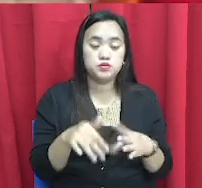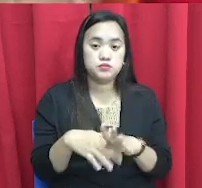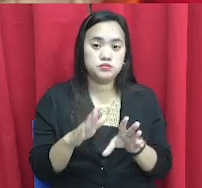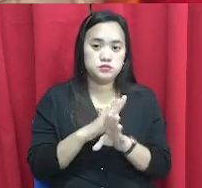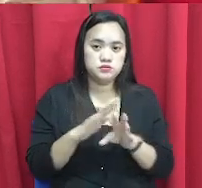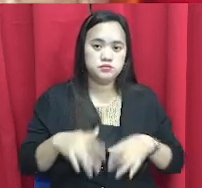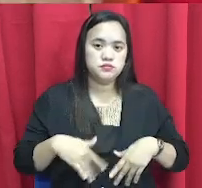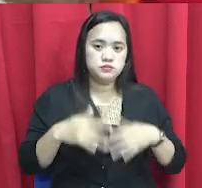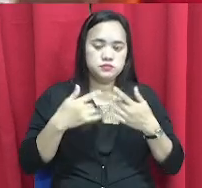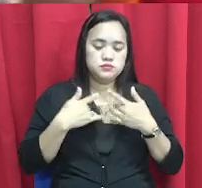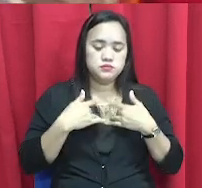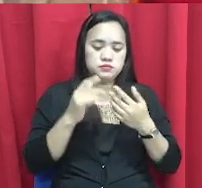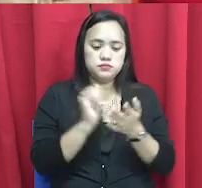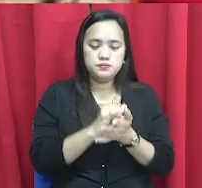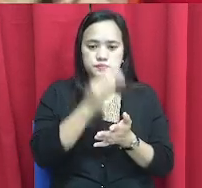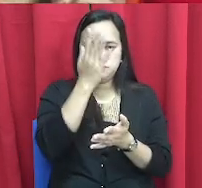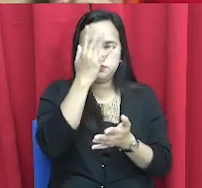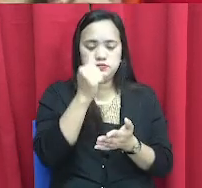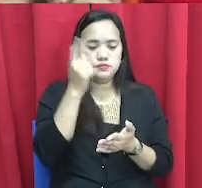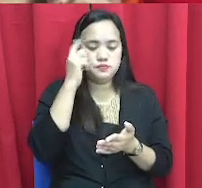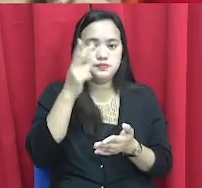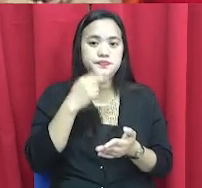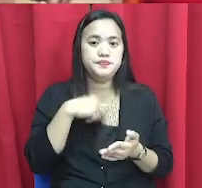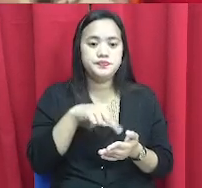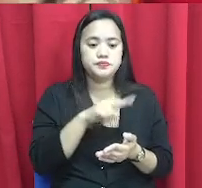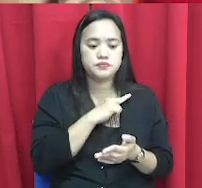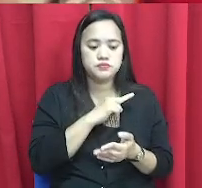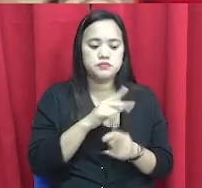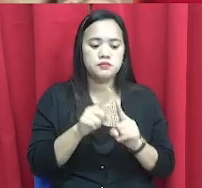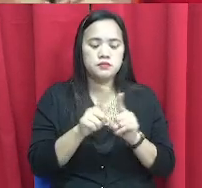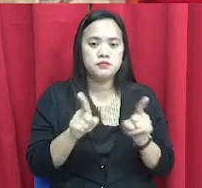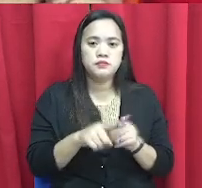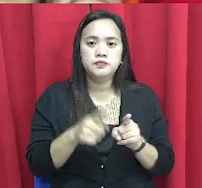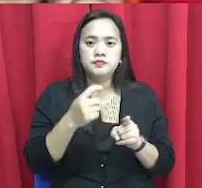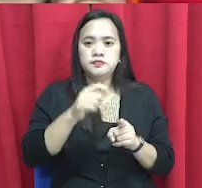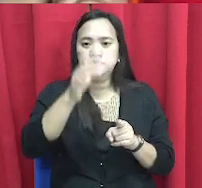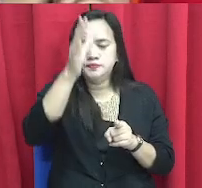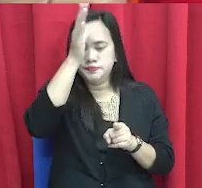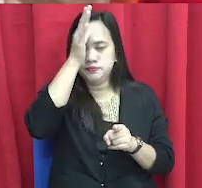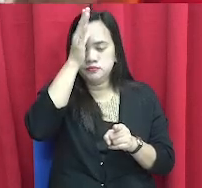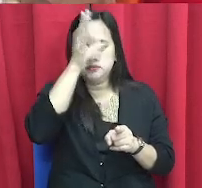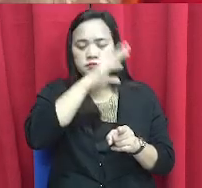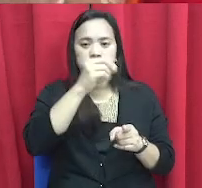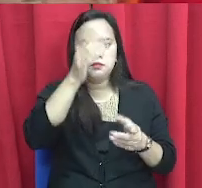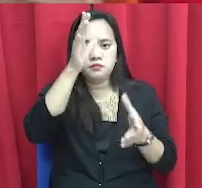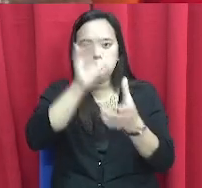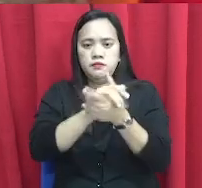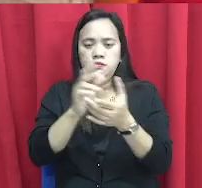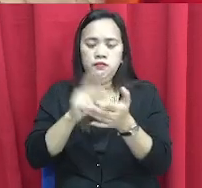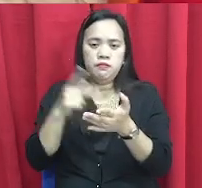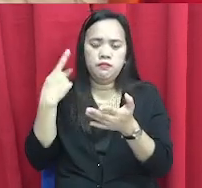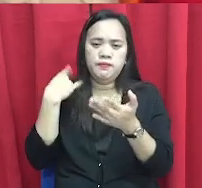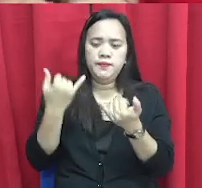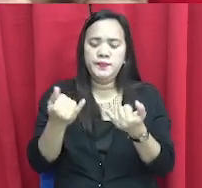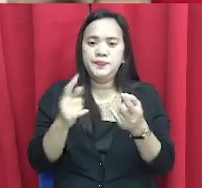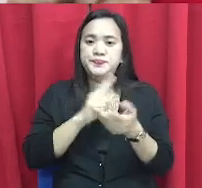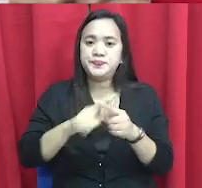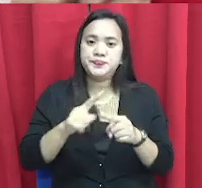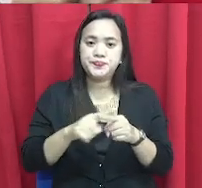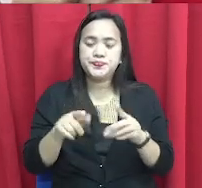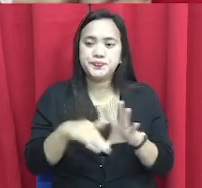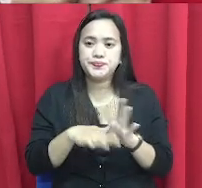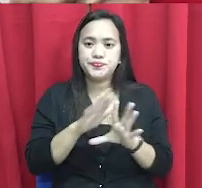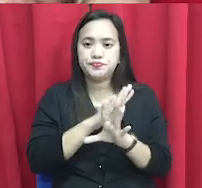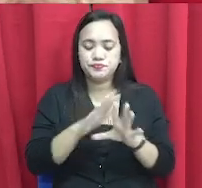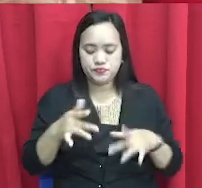buhay po natin kaya nga sa atin ngayon mga fathers mga husbands mahil iba sa mga tatay ngayon na naka-tune in po